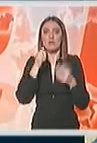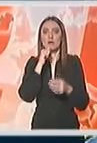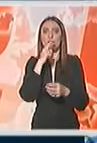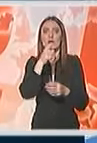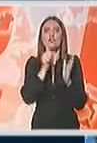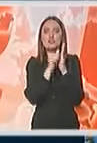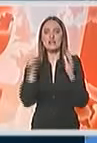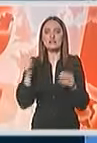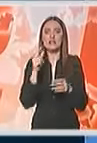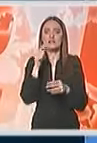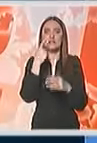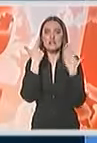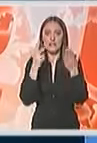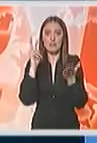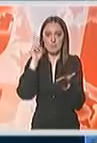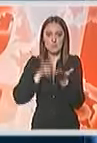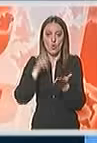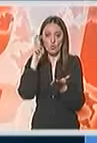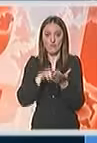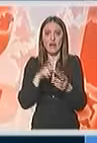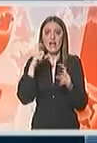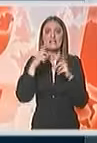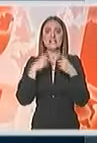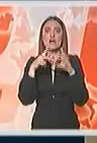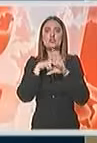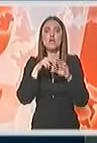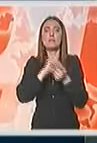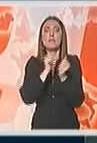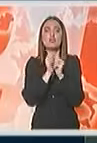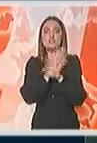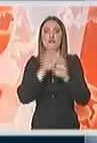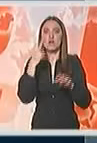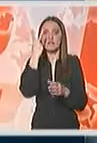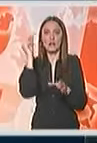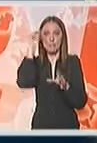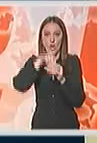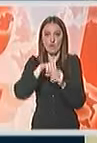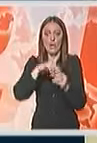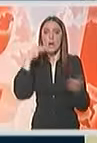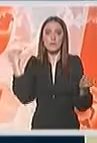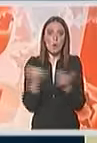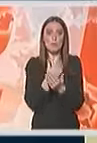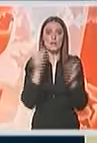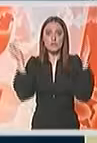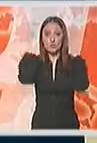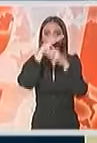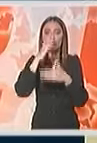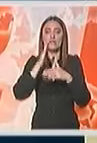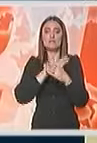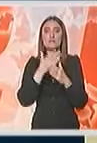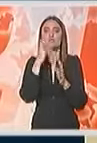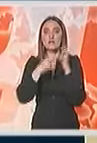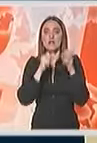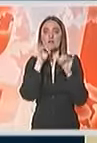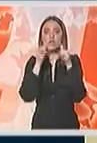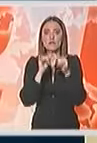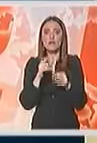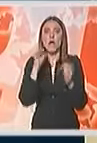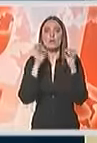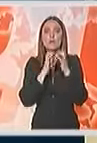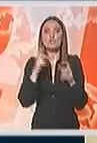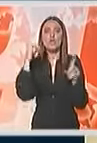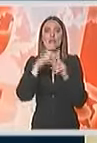postigao 16 poena u 7 skokova, dok je Saša Pavlović meč završio sa 3 poena. Pobede su u noći između srede i četvrtka još zabeležili